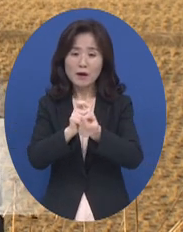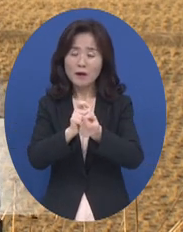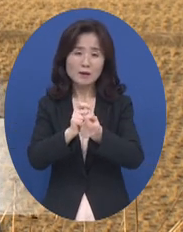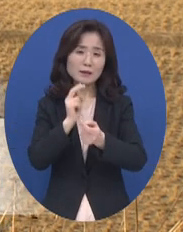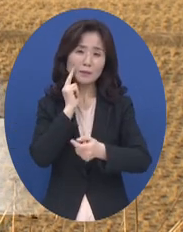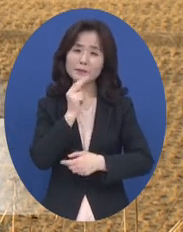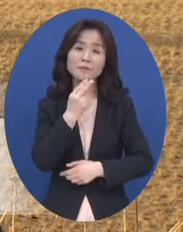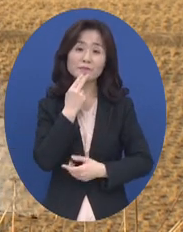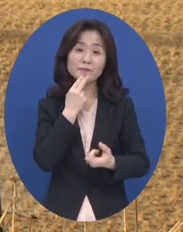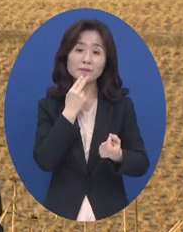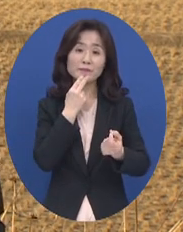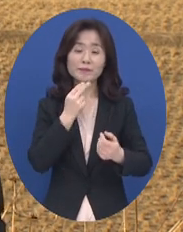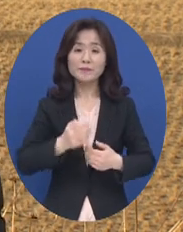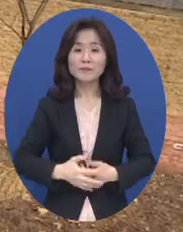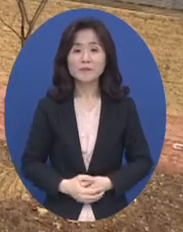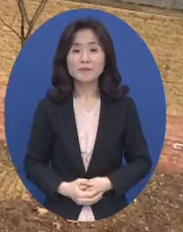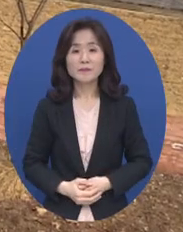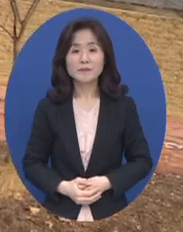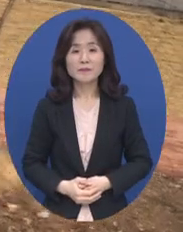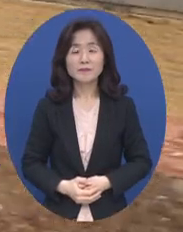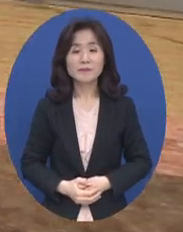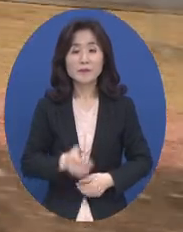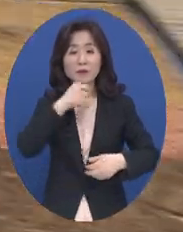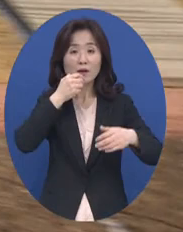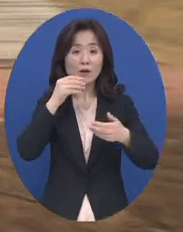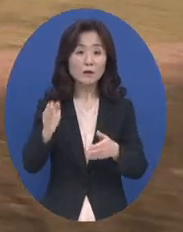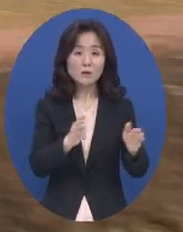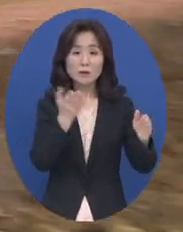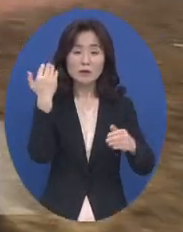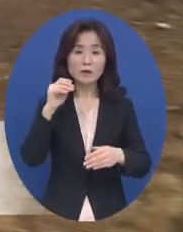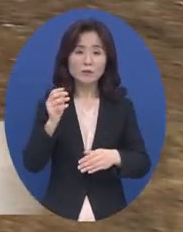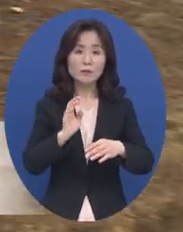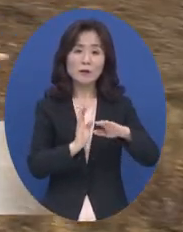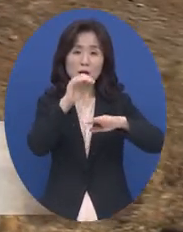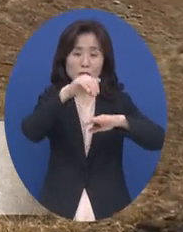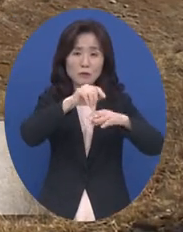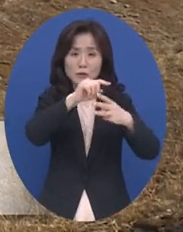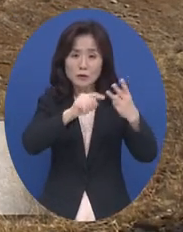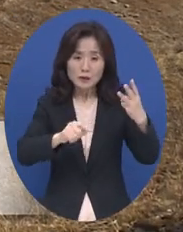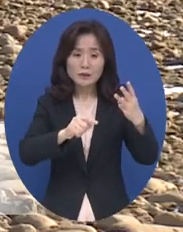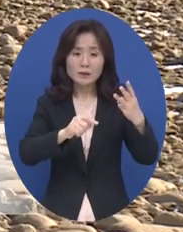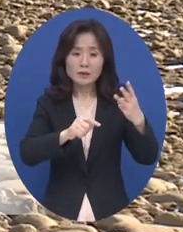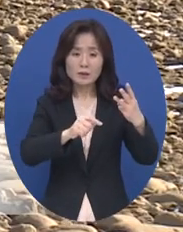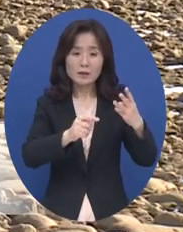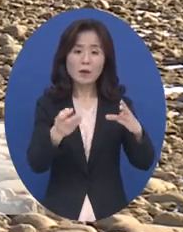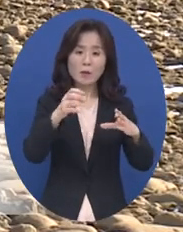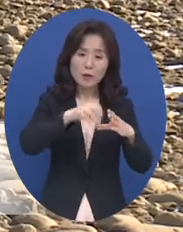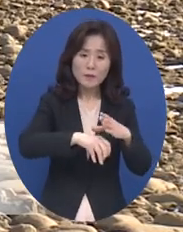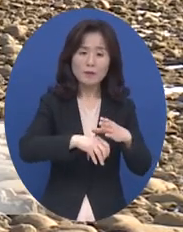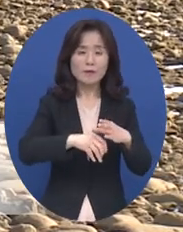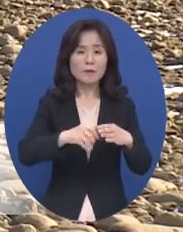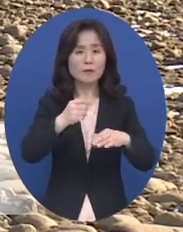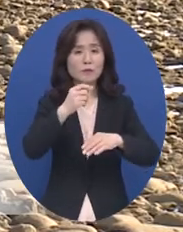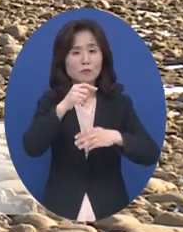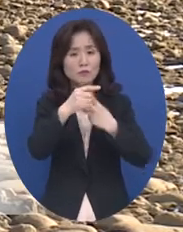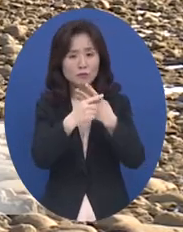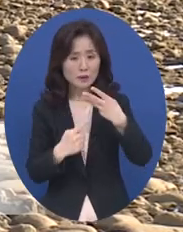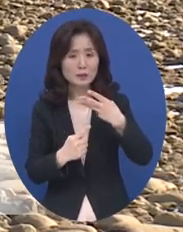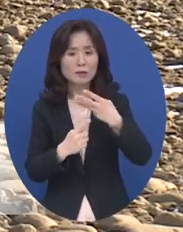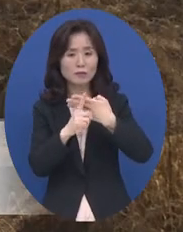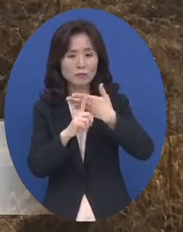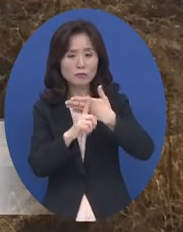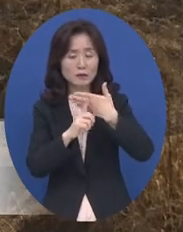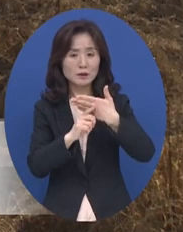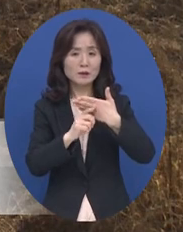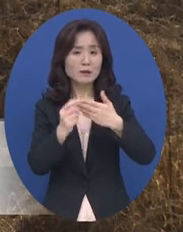물난리를 난것 거세요 경기도가 최근 파주시 다 꼭 천을 포함해 구리 남양주시 왕숙천 연천군